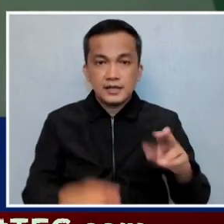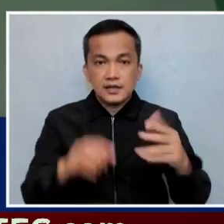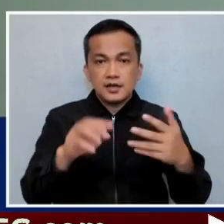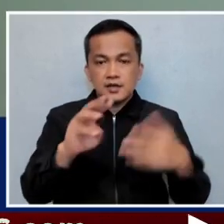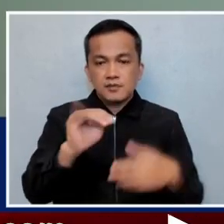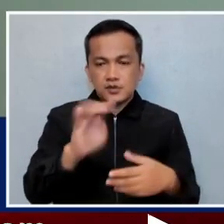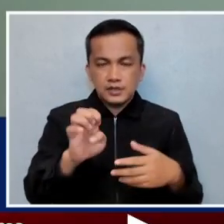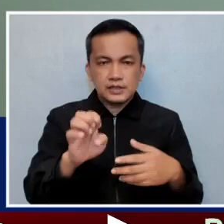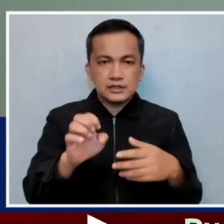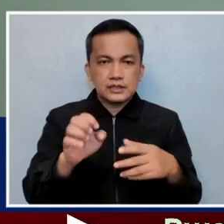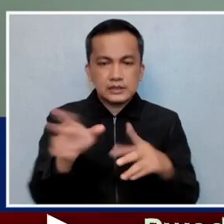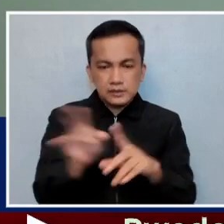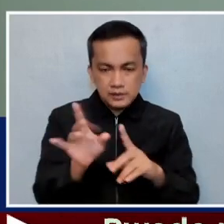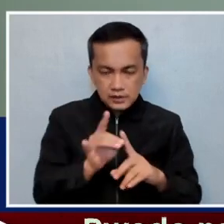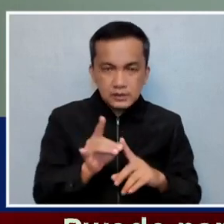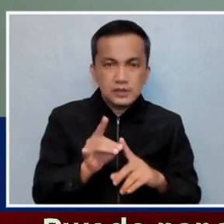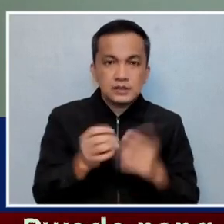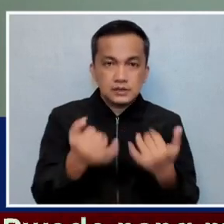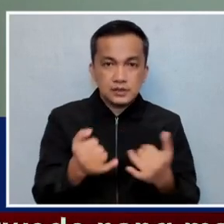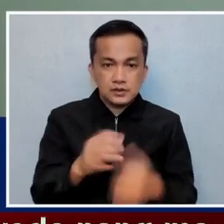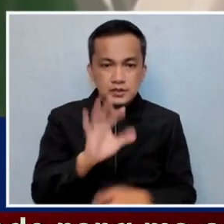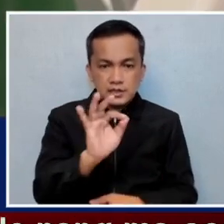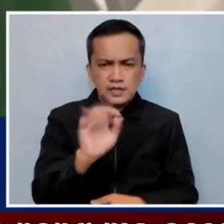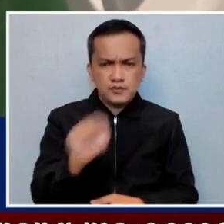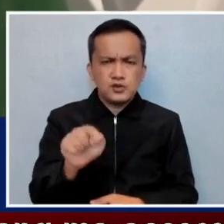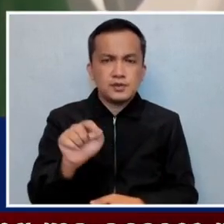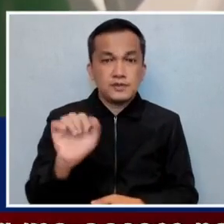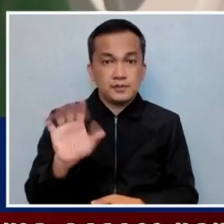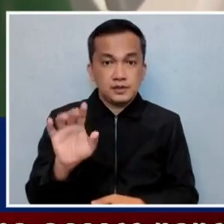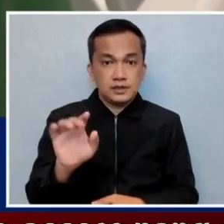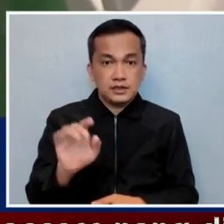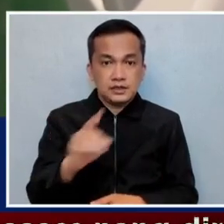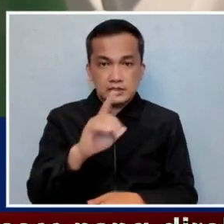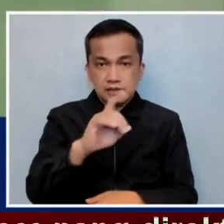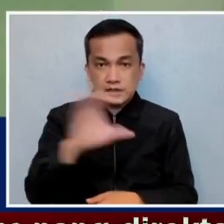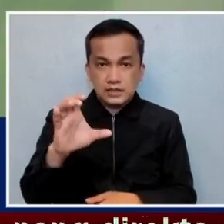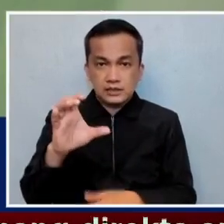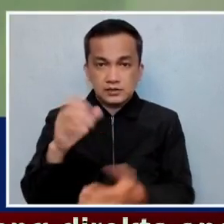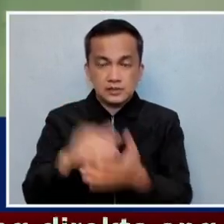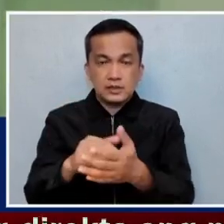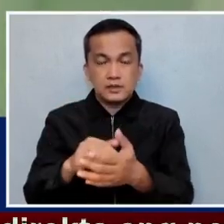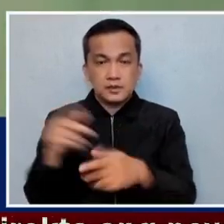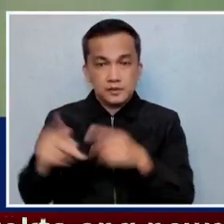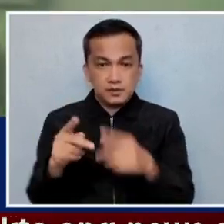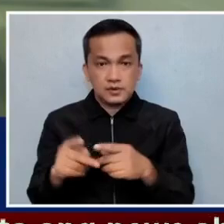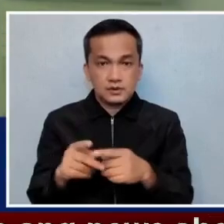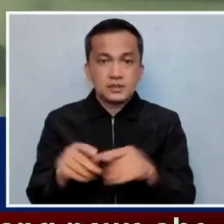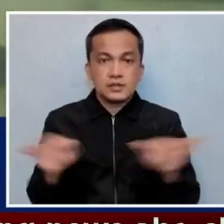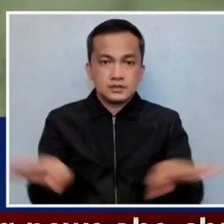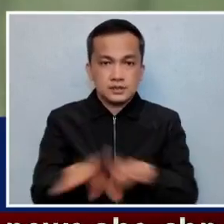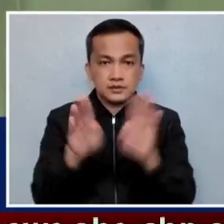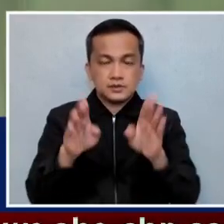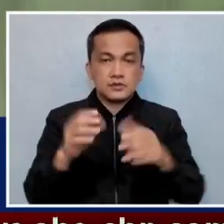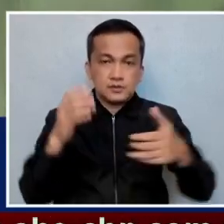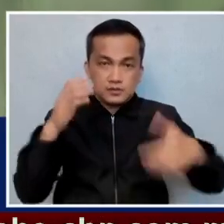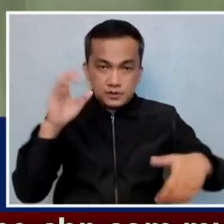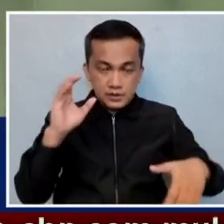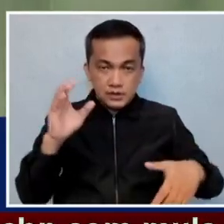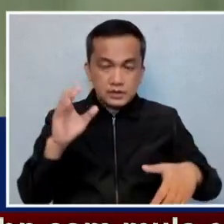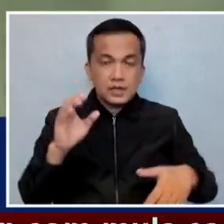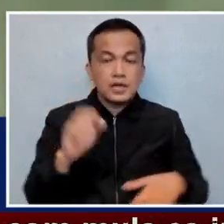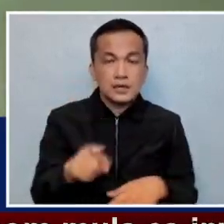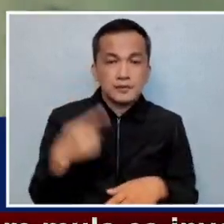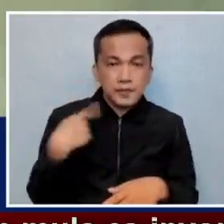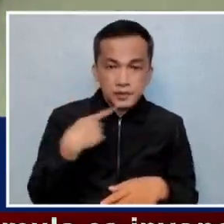attack rate o ADAR na ngayon, 9.15 na kada 100,000 tao. Ganito rin ang Cordillera Administrative Region na may ADAR